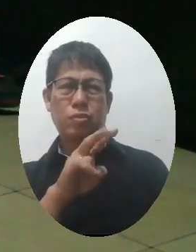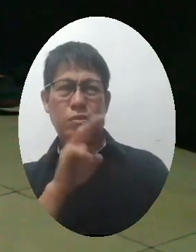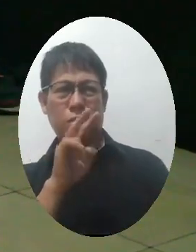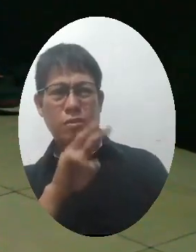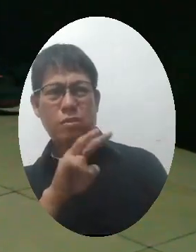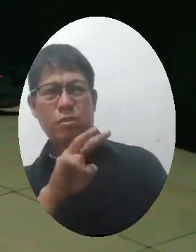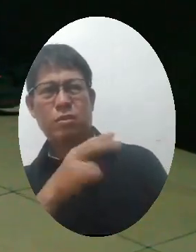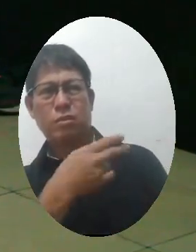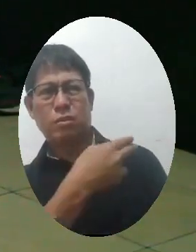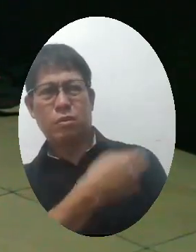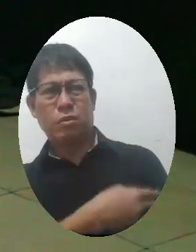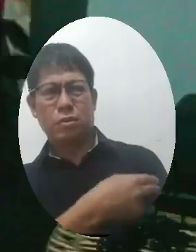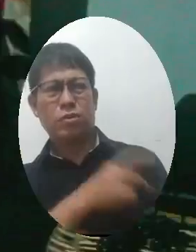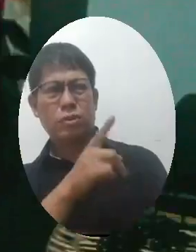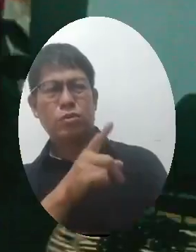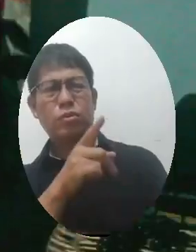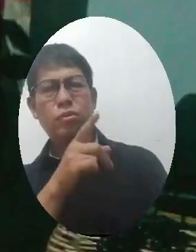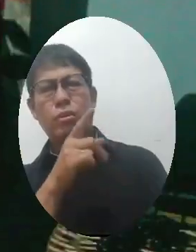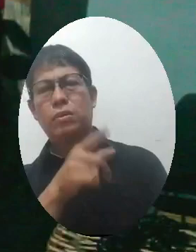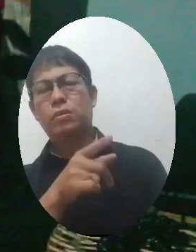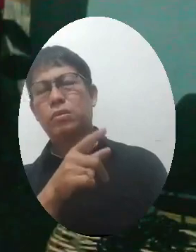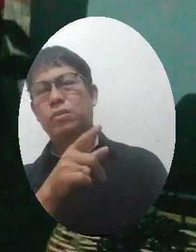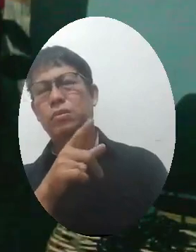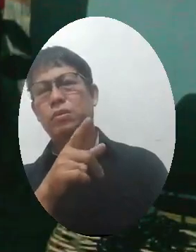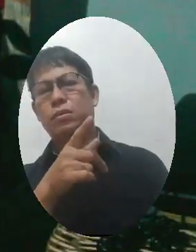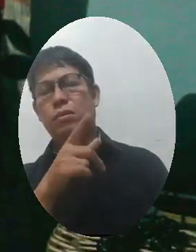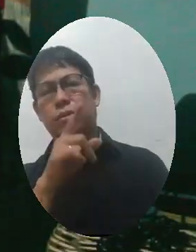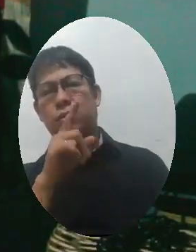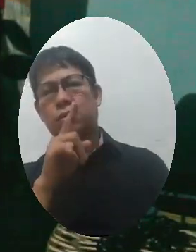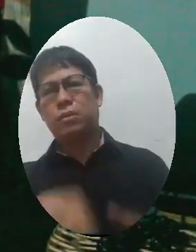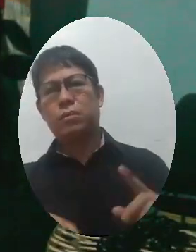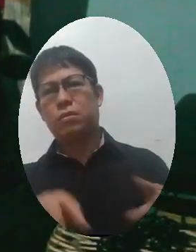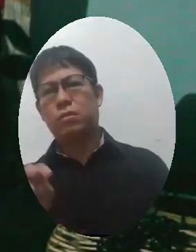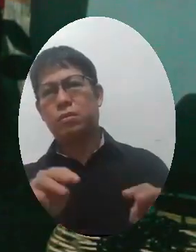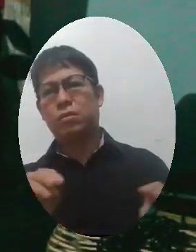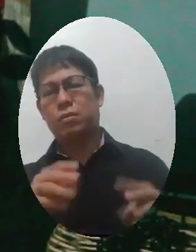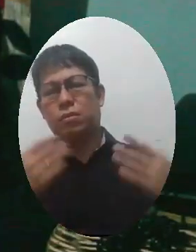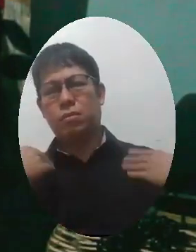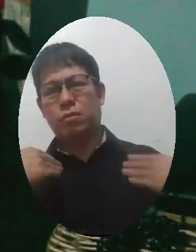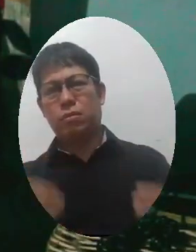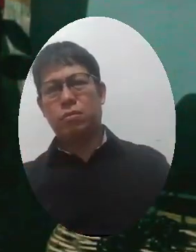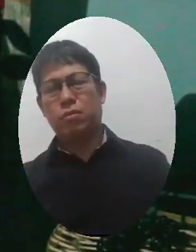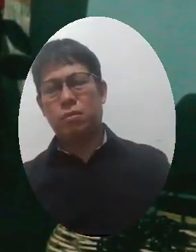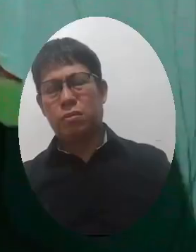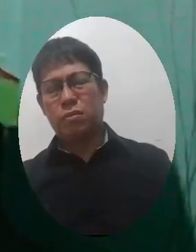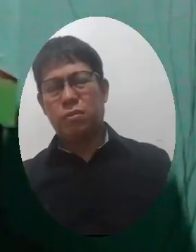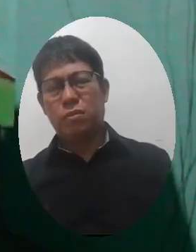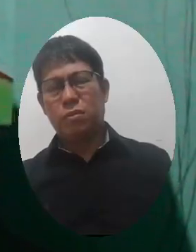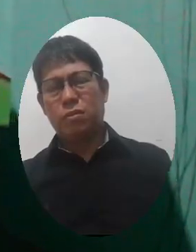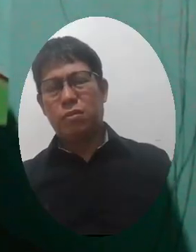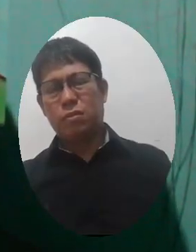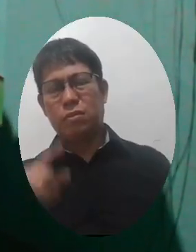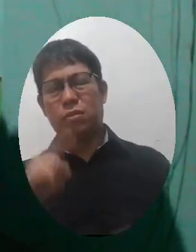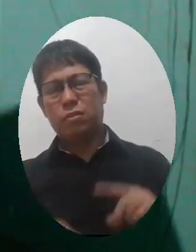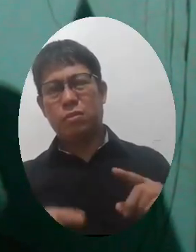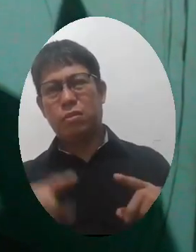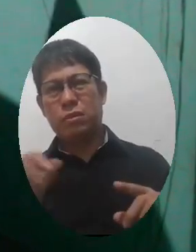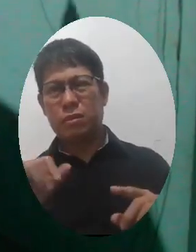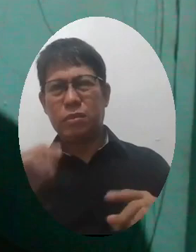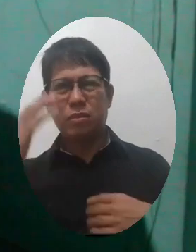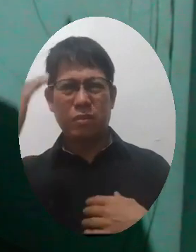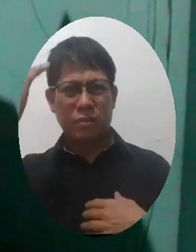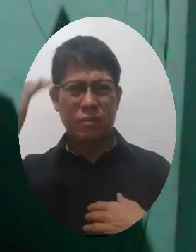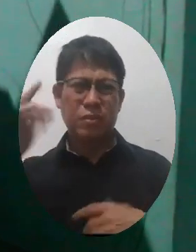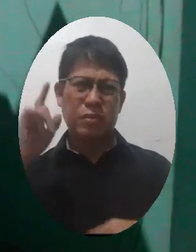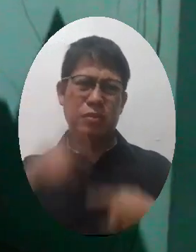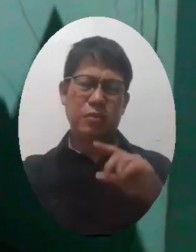sa ospital. Pati yung buong katawan niya, hindi na niya na gagalaw. Pati yung, as in, buong katawan niya,